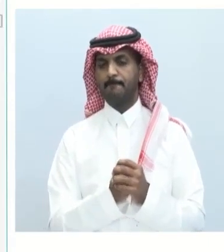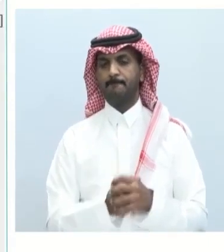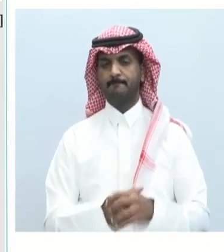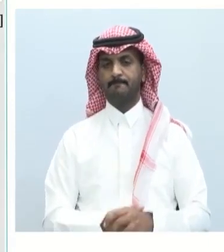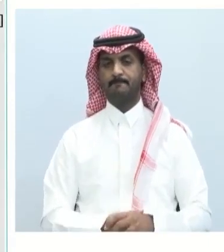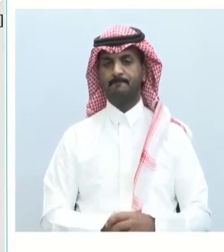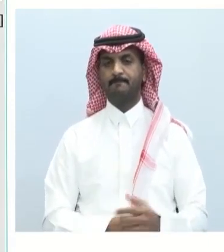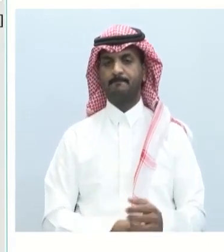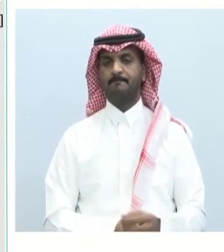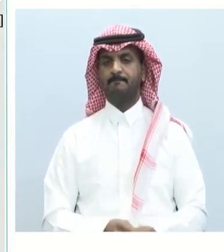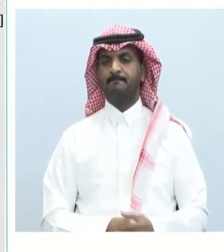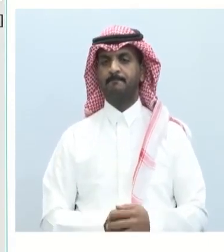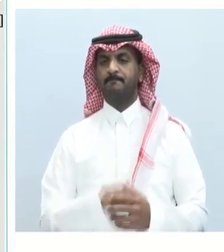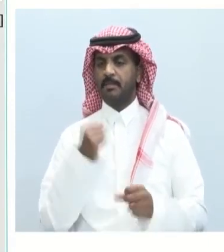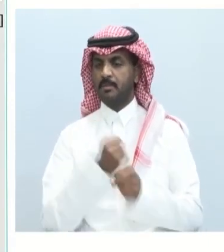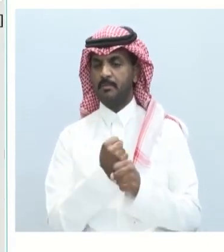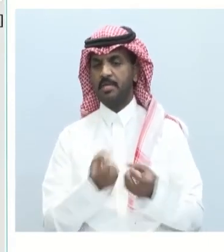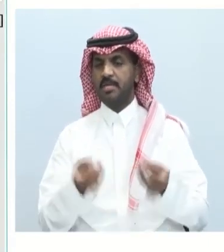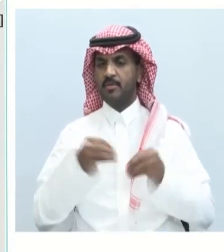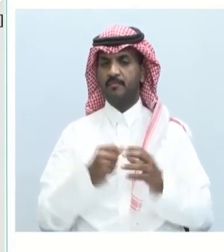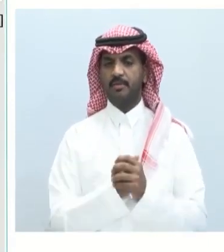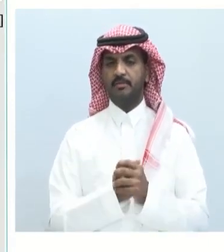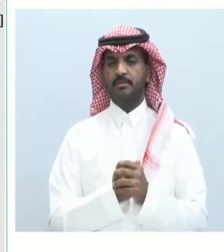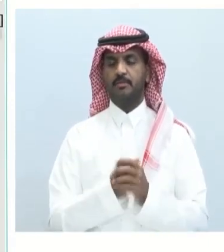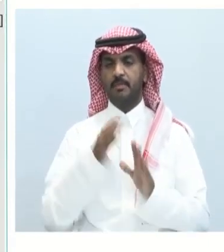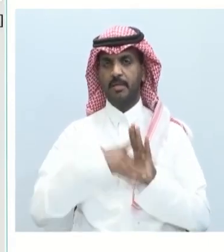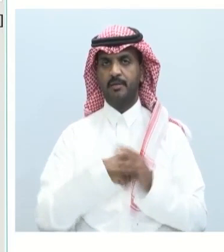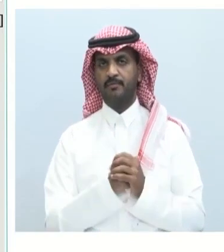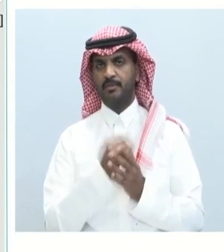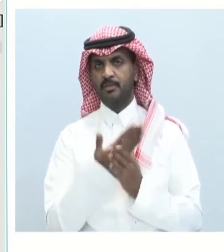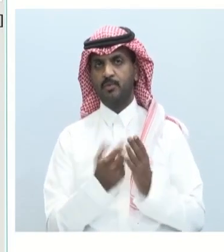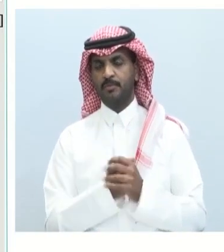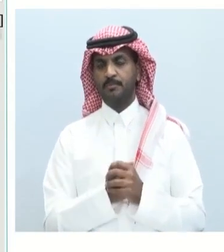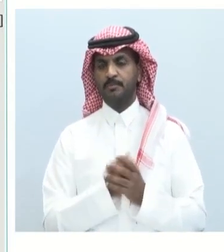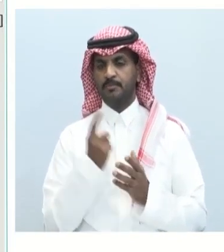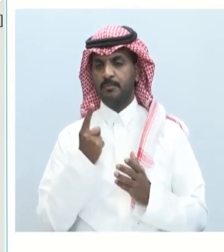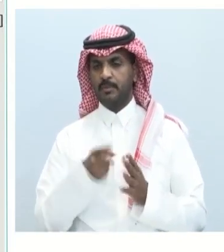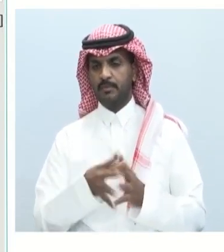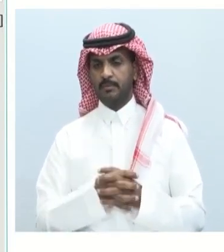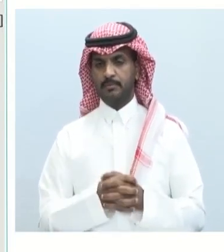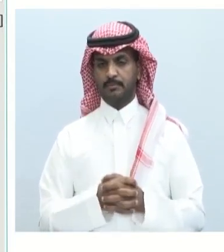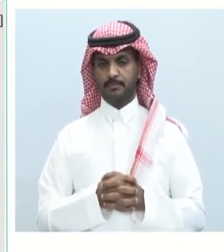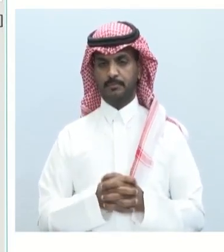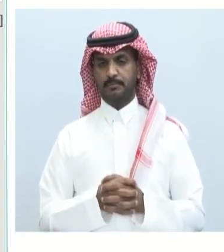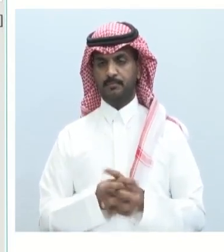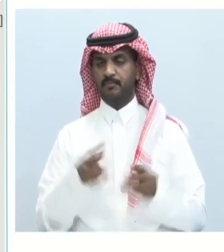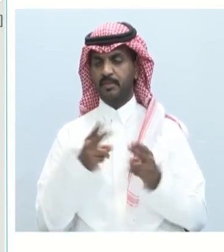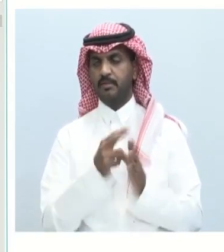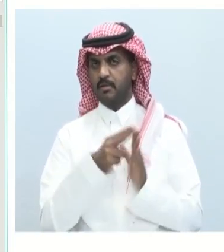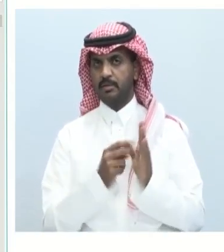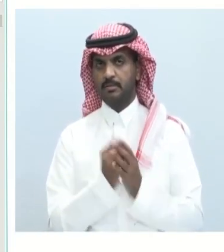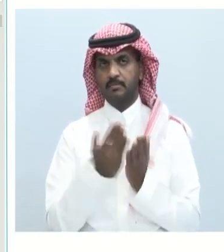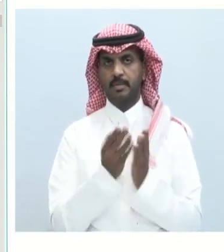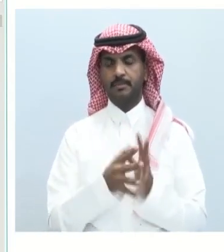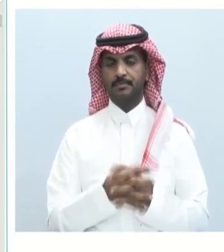الموجود تطبيق عملي على اضافه البيانات في الجدول نقوم بتحديد بعد فتح قاعه البيانات